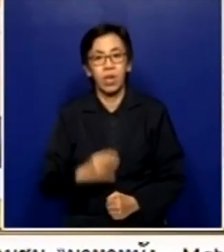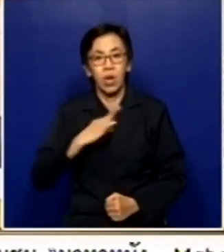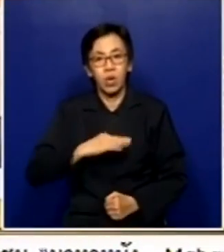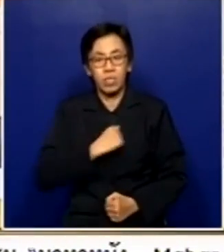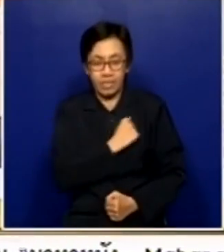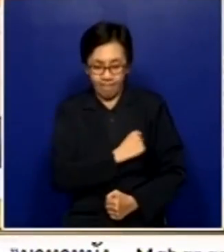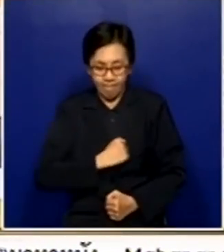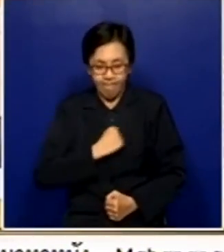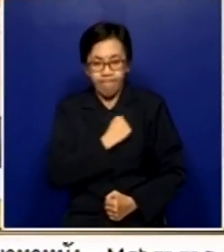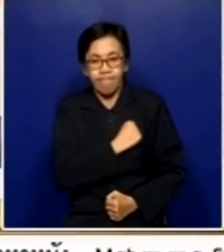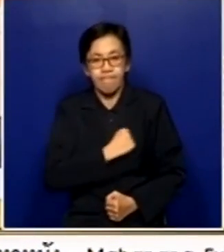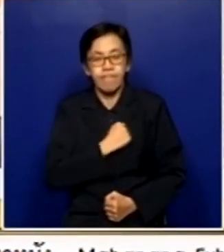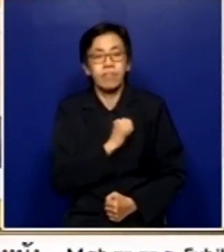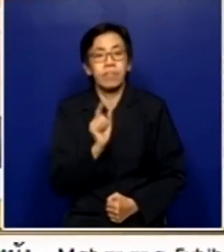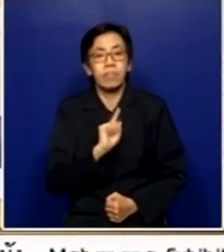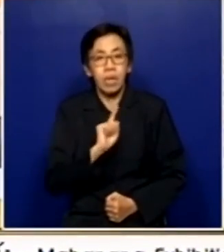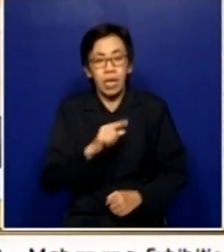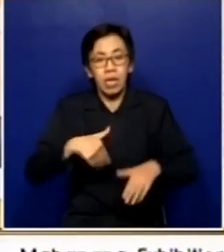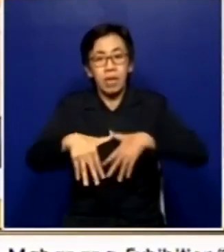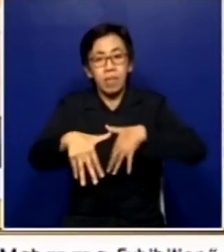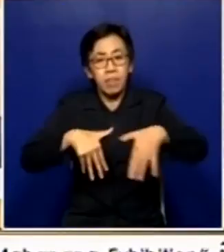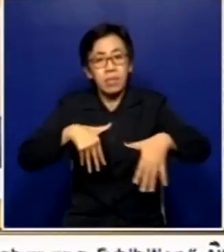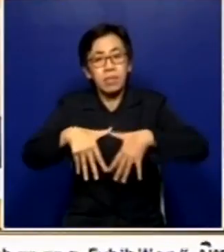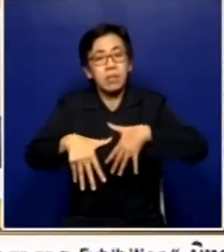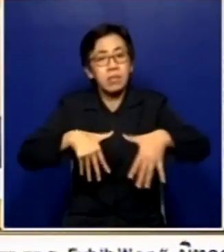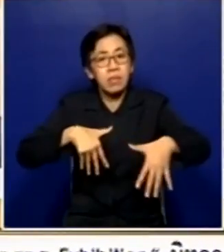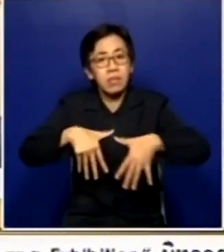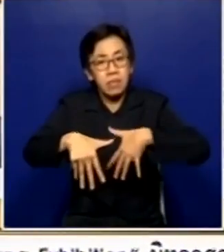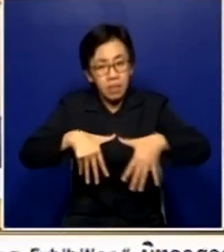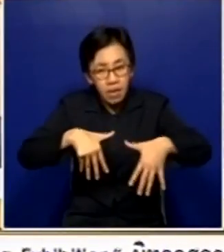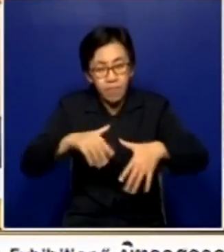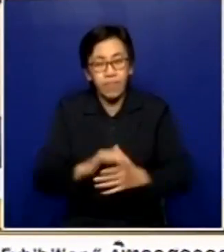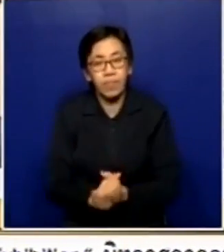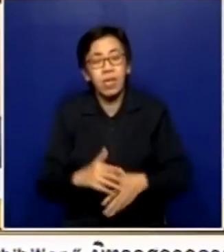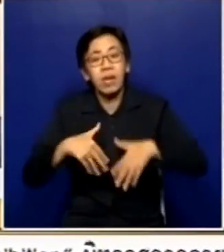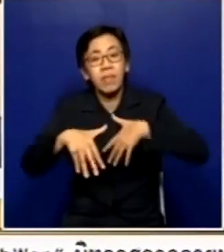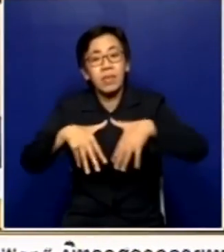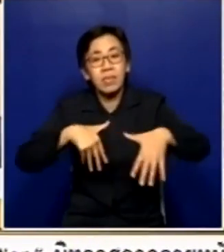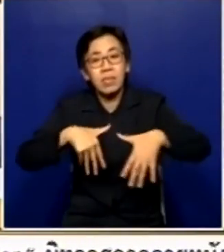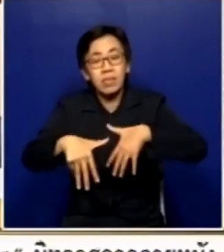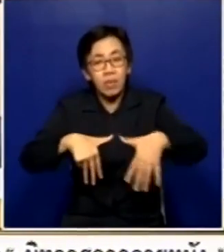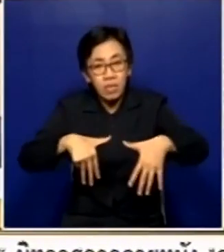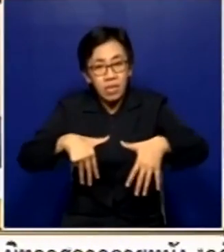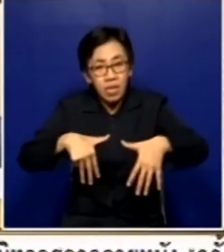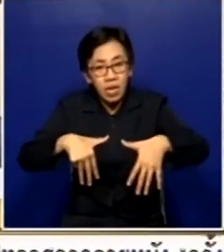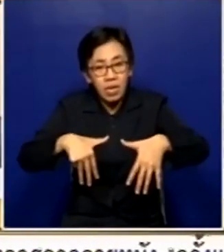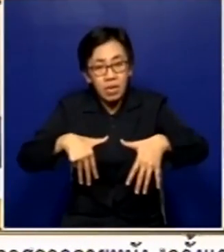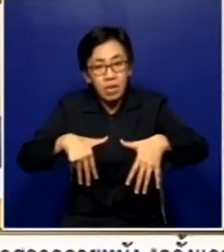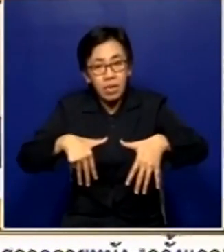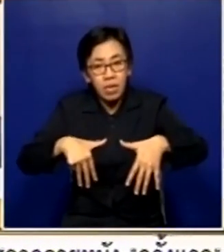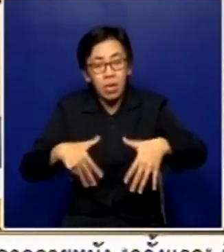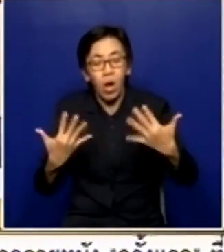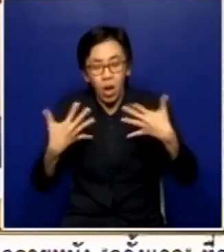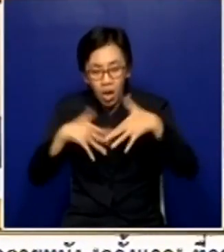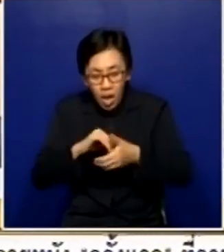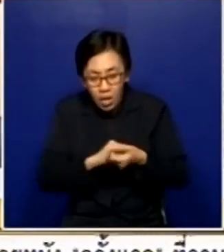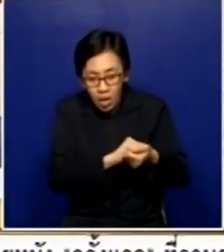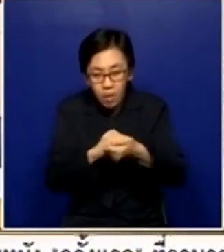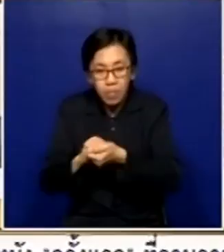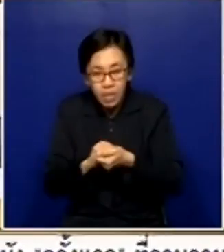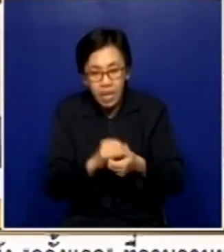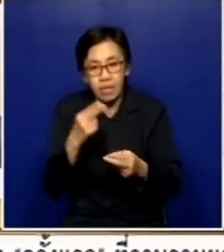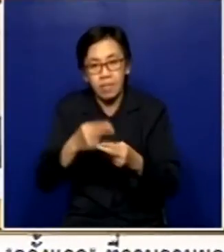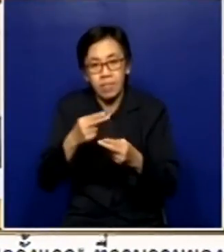ใจเพราะว่าประชาชนจำนวนไม่น้อยหลายคนในนั้นเป็นบุคคลที่ร่วมในการลงชื่อ